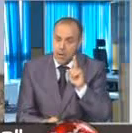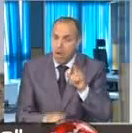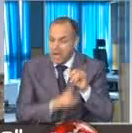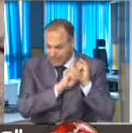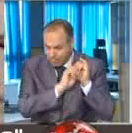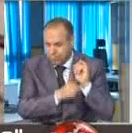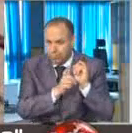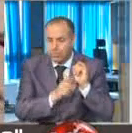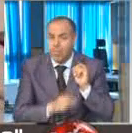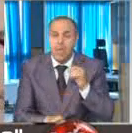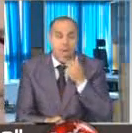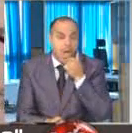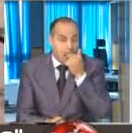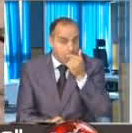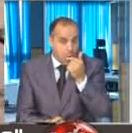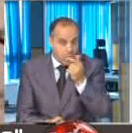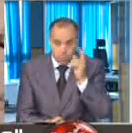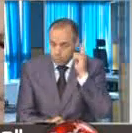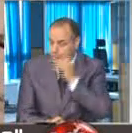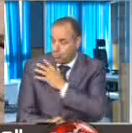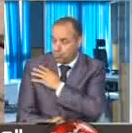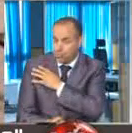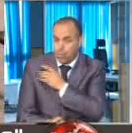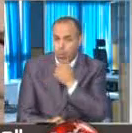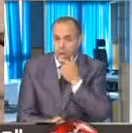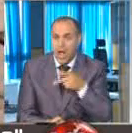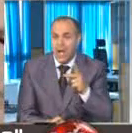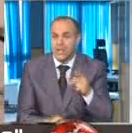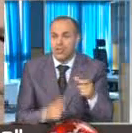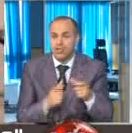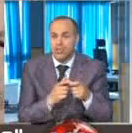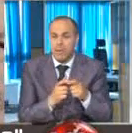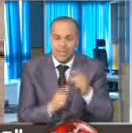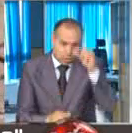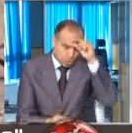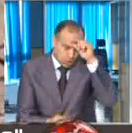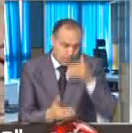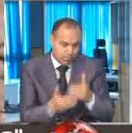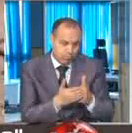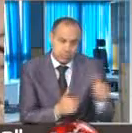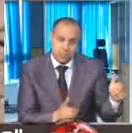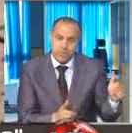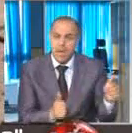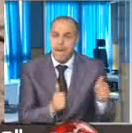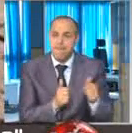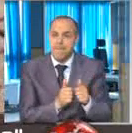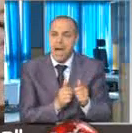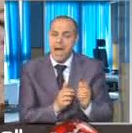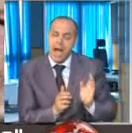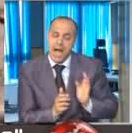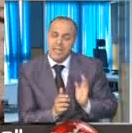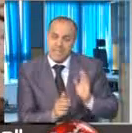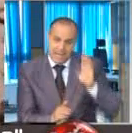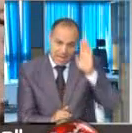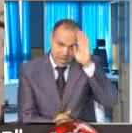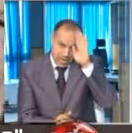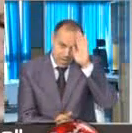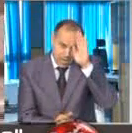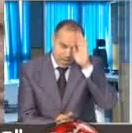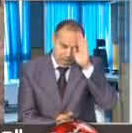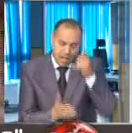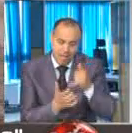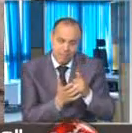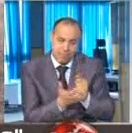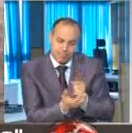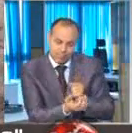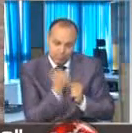له. إلى ذلك أعلن قائد أحد أكبر الجماعات الشيعية المسلحة التي تشارك مع الجيش العراقي في عملية استعادة